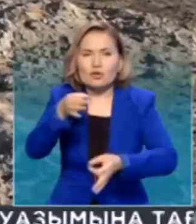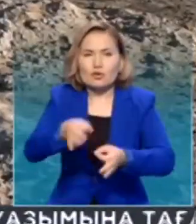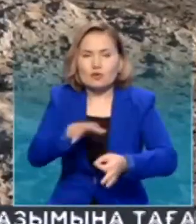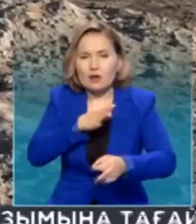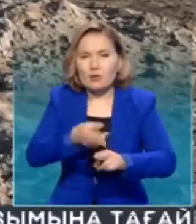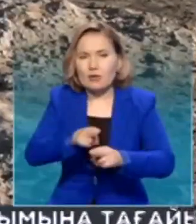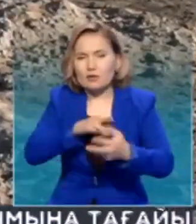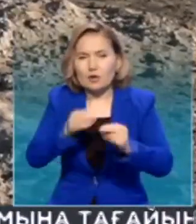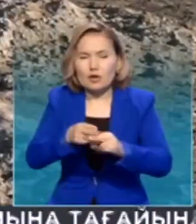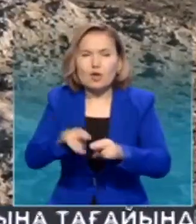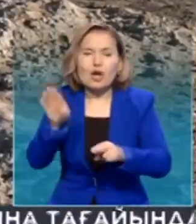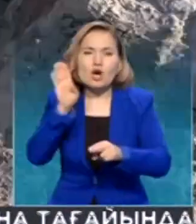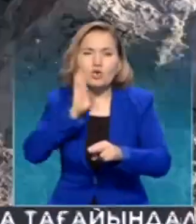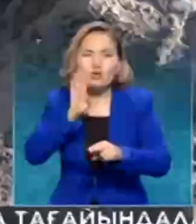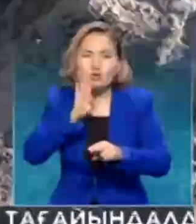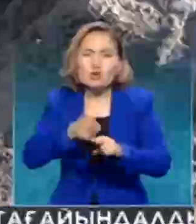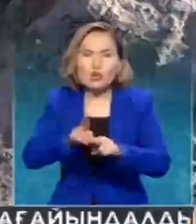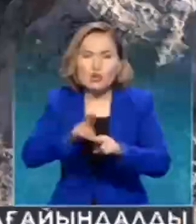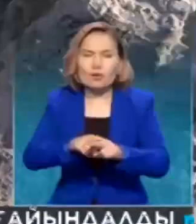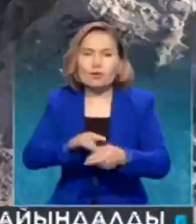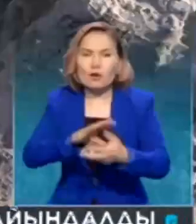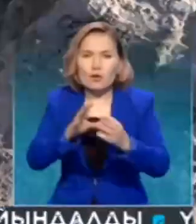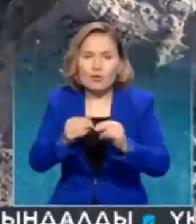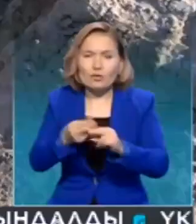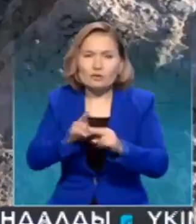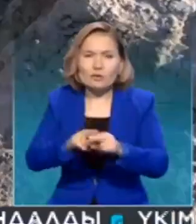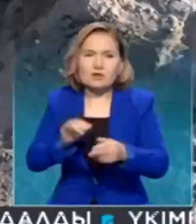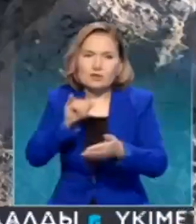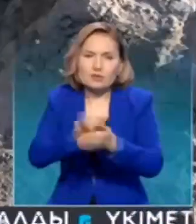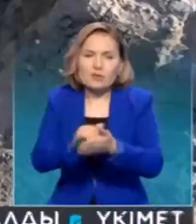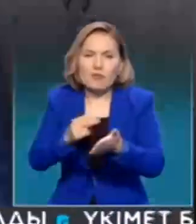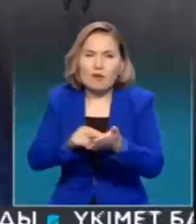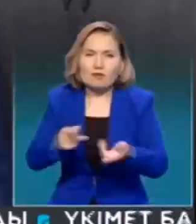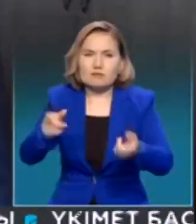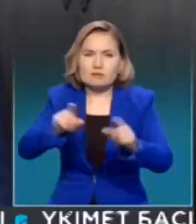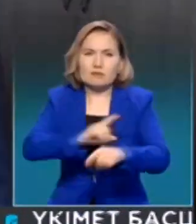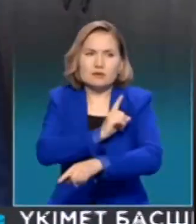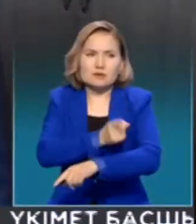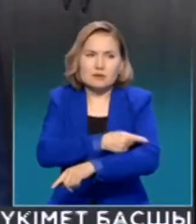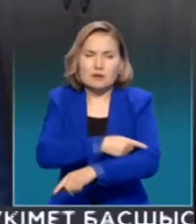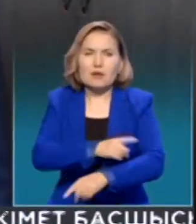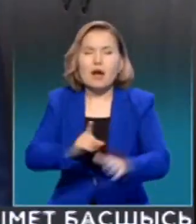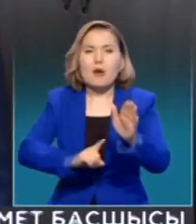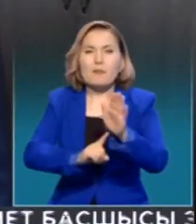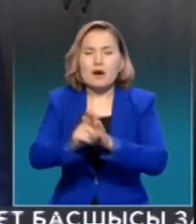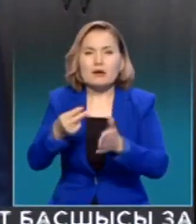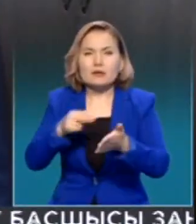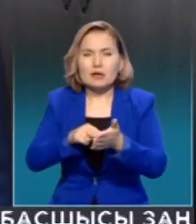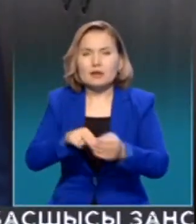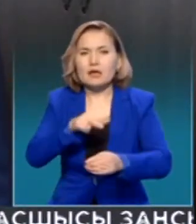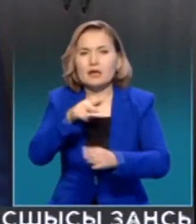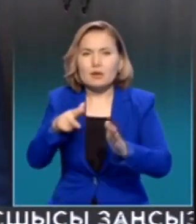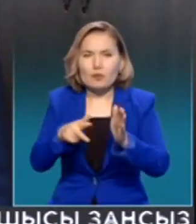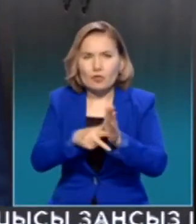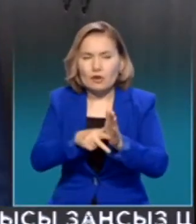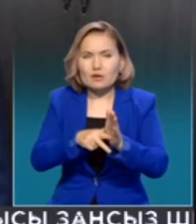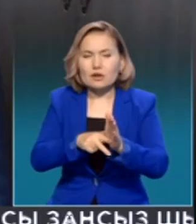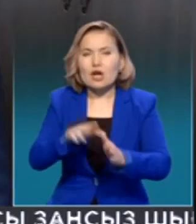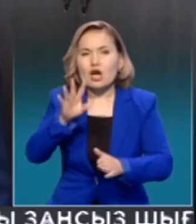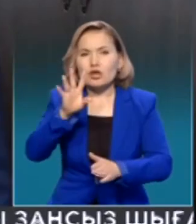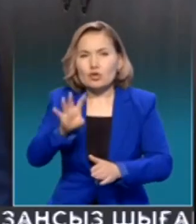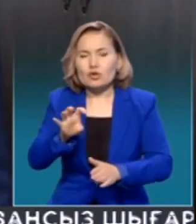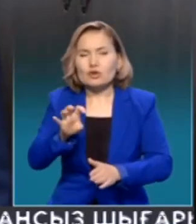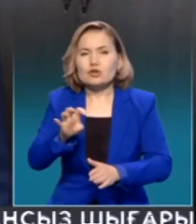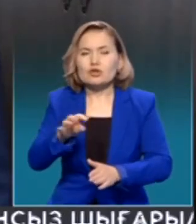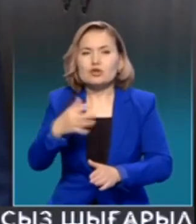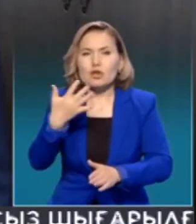Олары да су тарту жобасының құны да бірнеше есе қымбаттап кеткен. Бастапқы бағадан 2018 жылғы бағадан 459